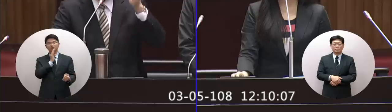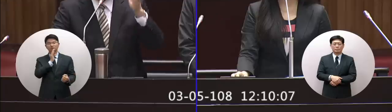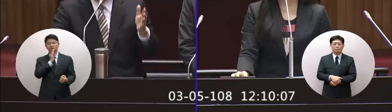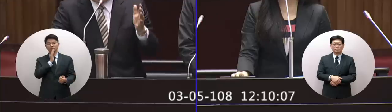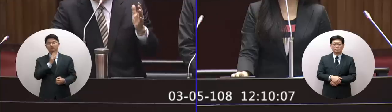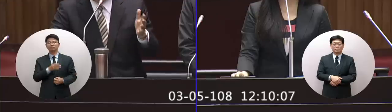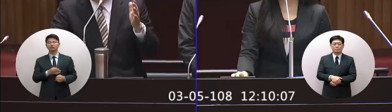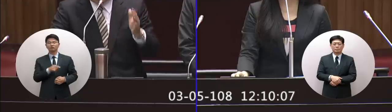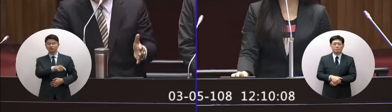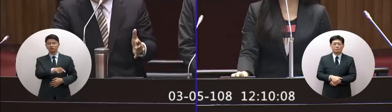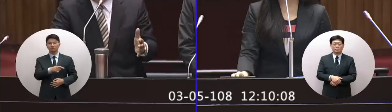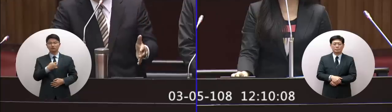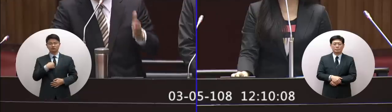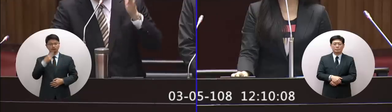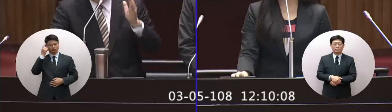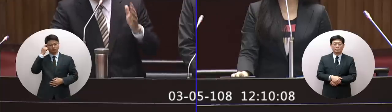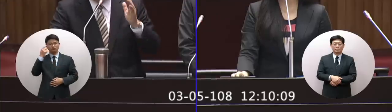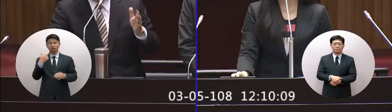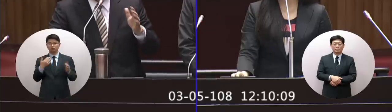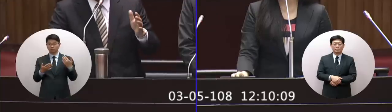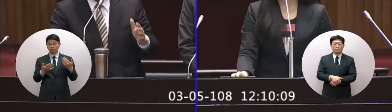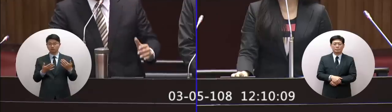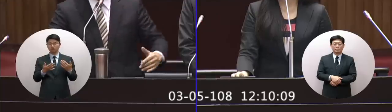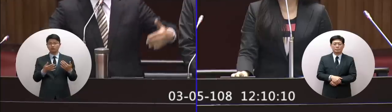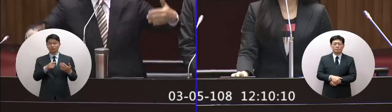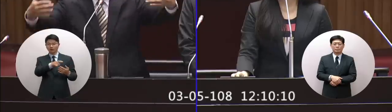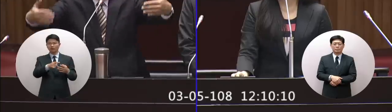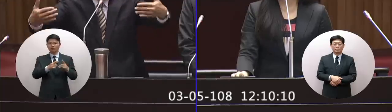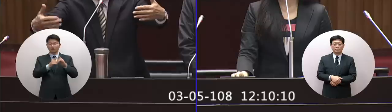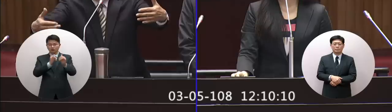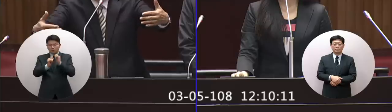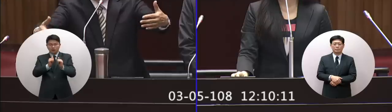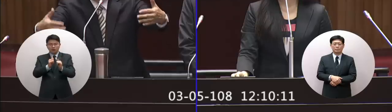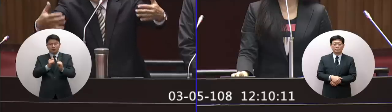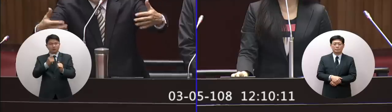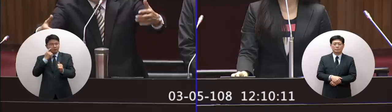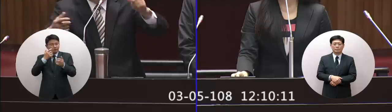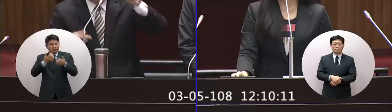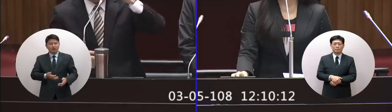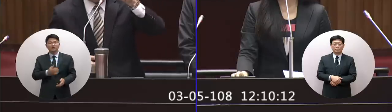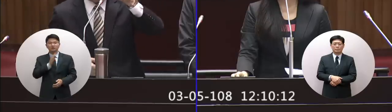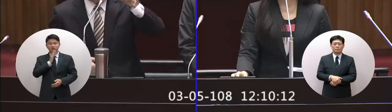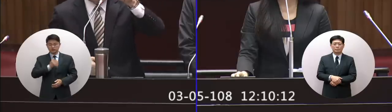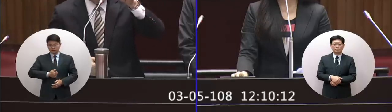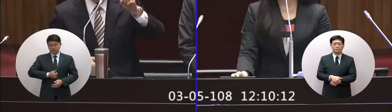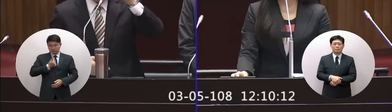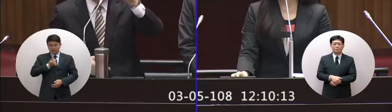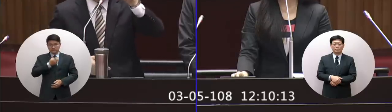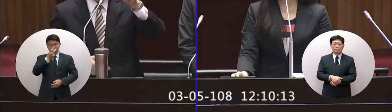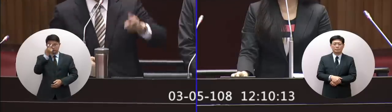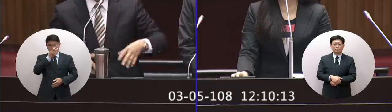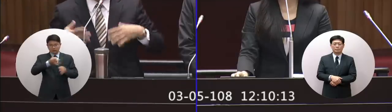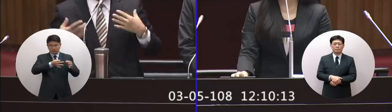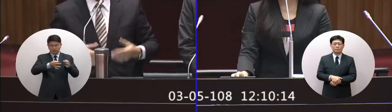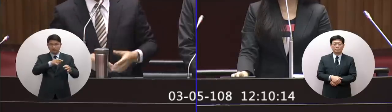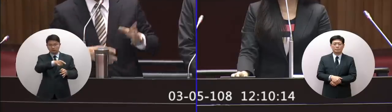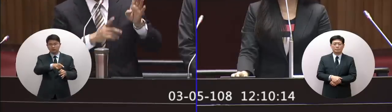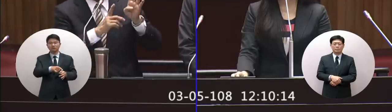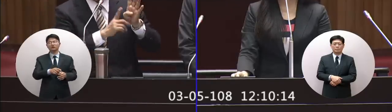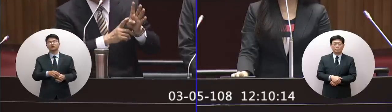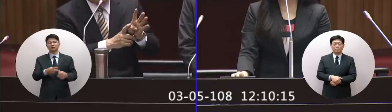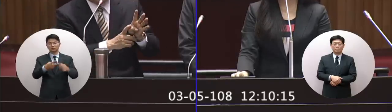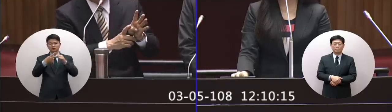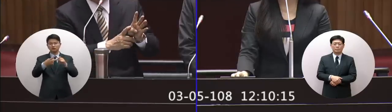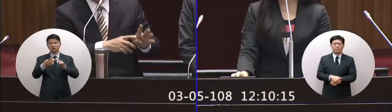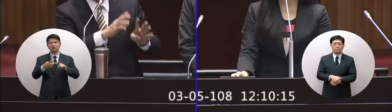清楚都兰部落族人。现在最需要就是实际上 管理营运这个土地。第二，他们其